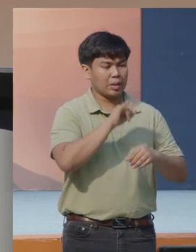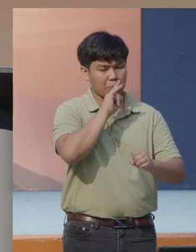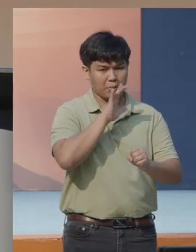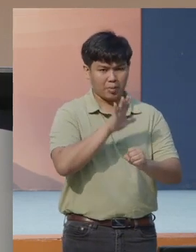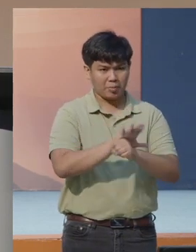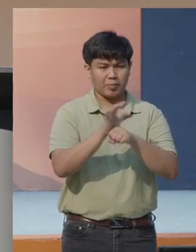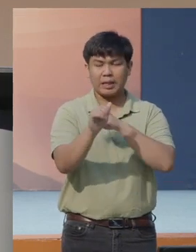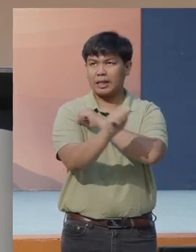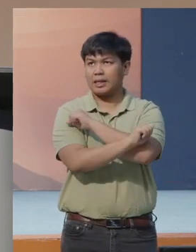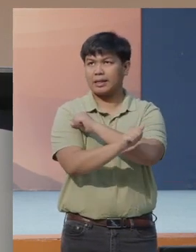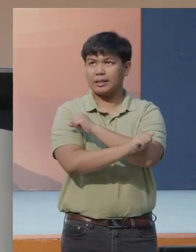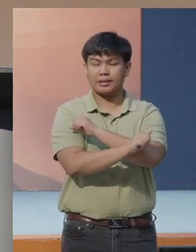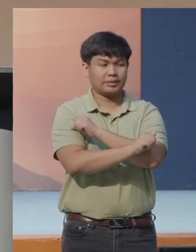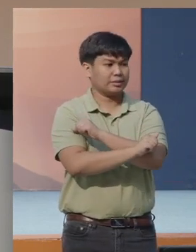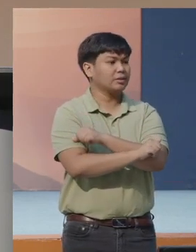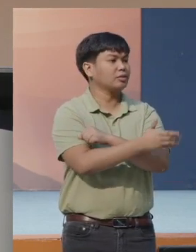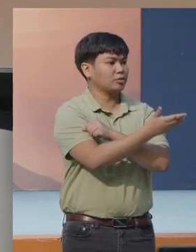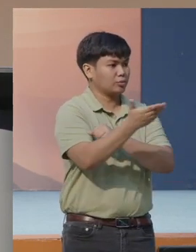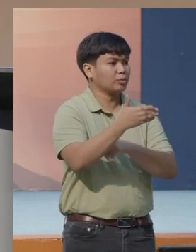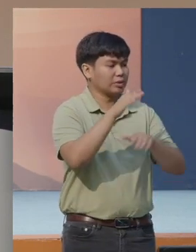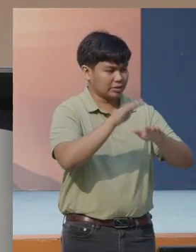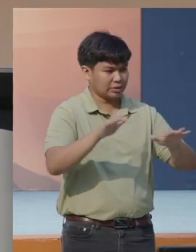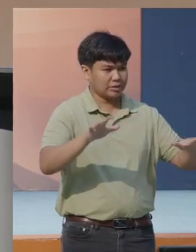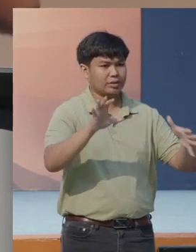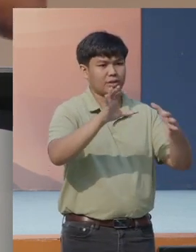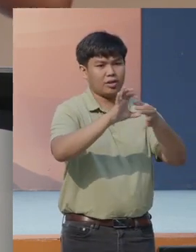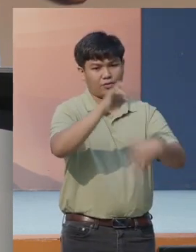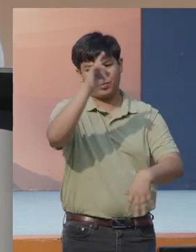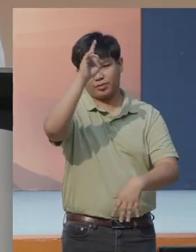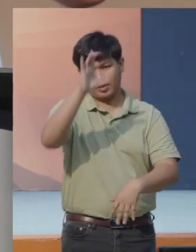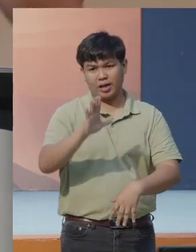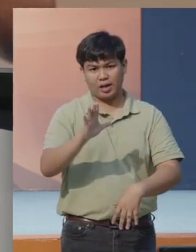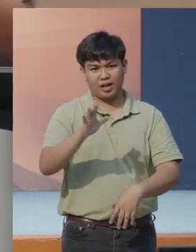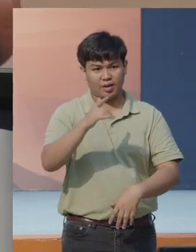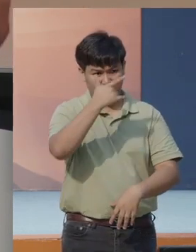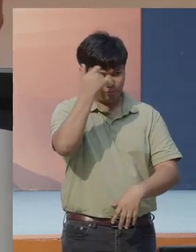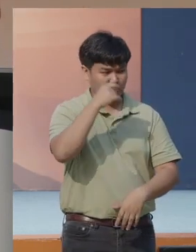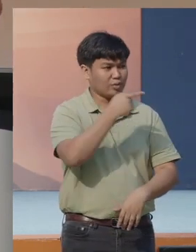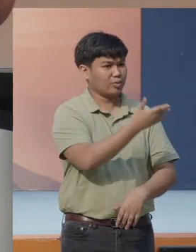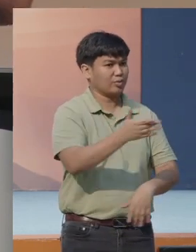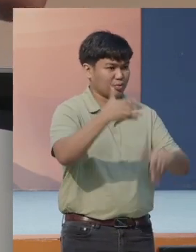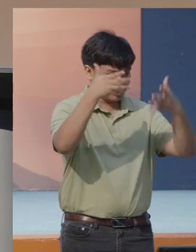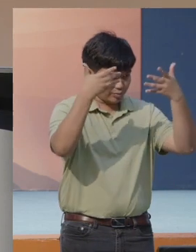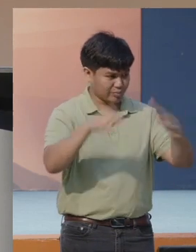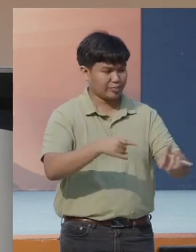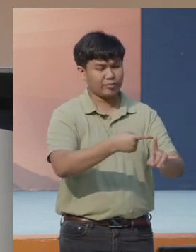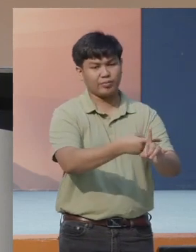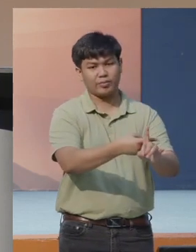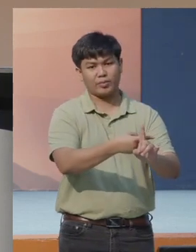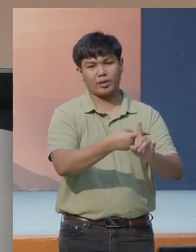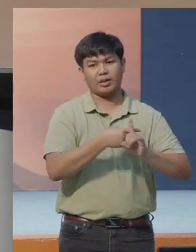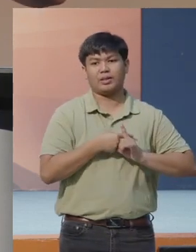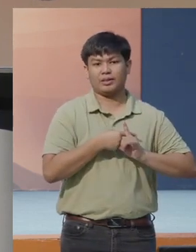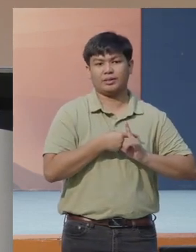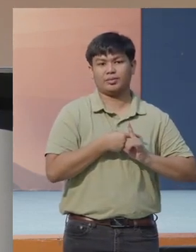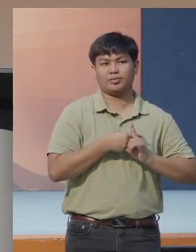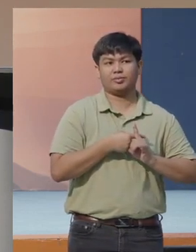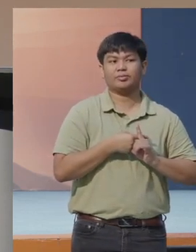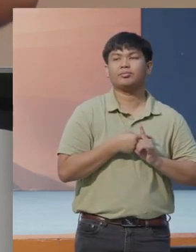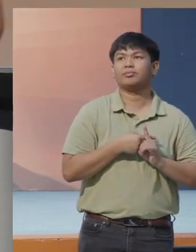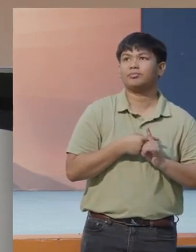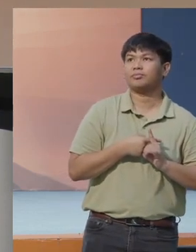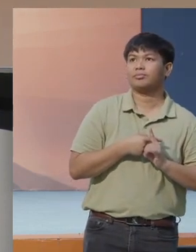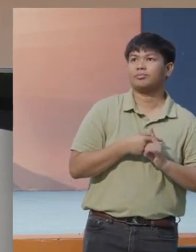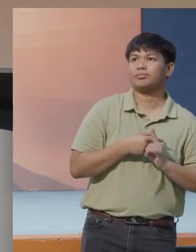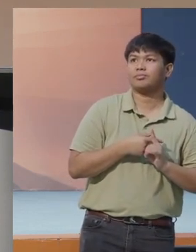promise. Anak ka ng Diyos. Dahil sa iyo na si Kristo, ano man ang lahi, ano man